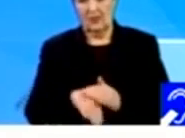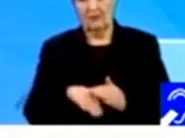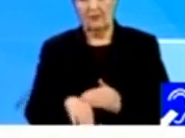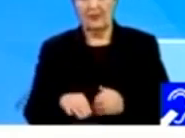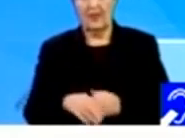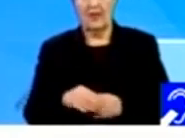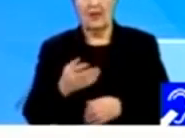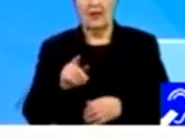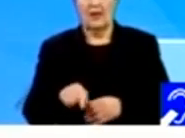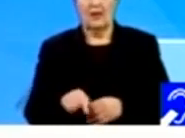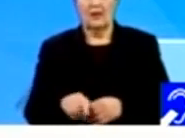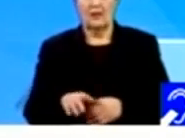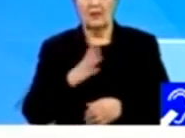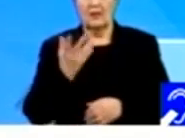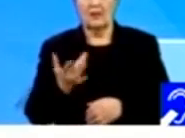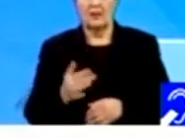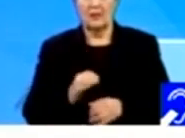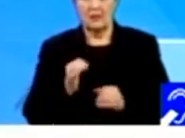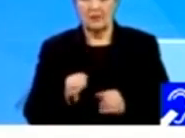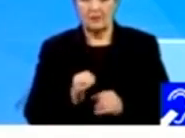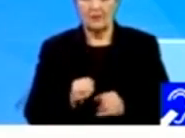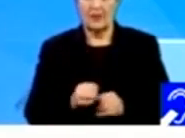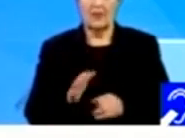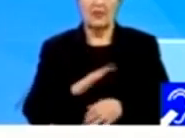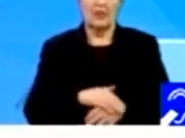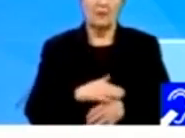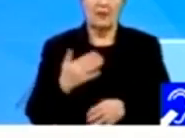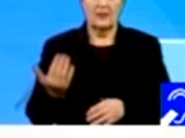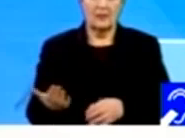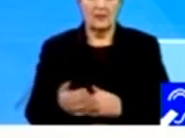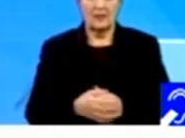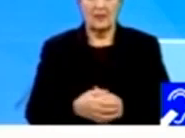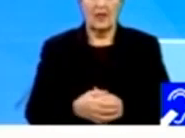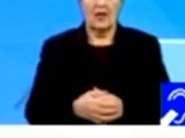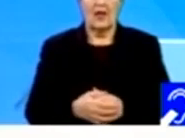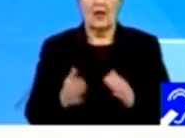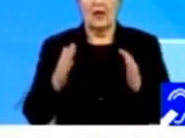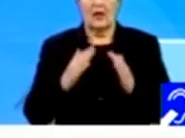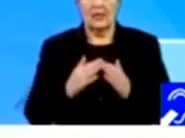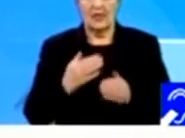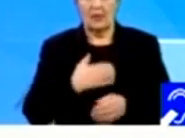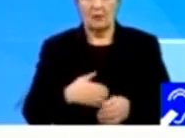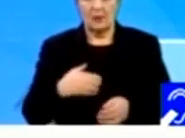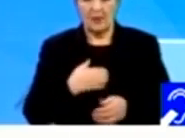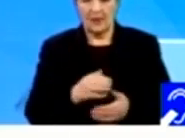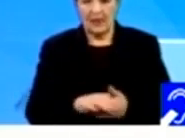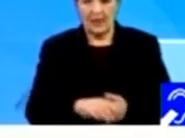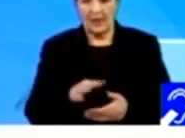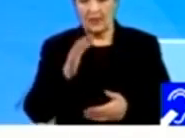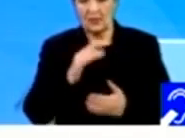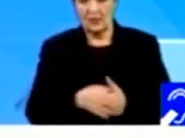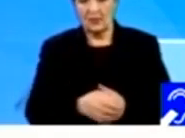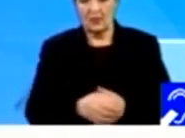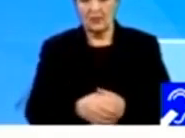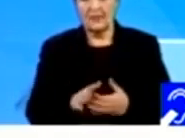grav este? Cât ne-am întins noi să discutăm despre dreapta și stânga, clădirea primăriei, care este cartea de vizită a Chișinăului,